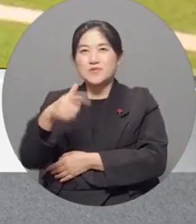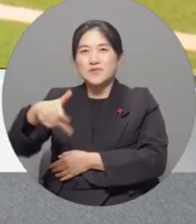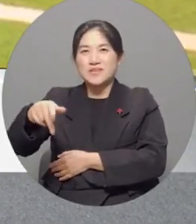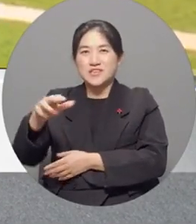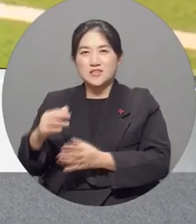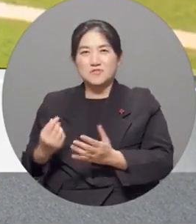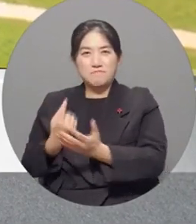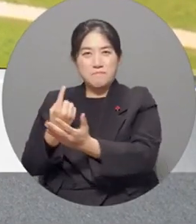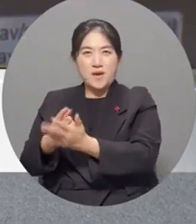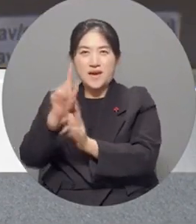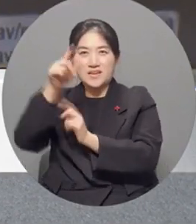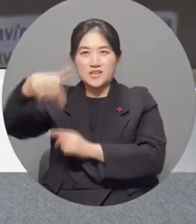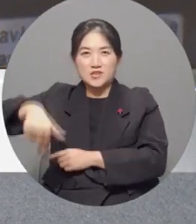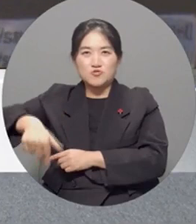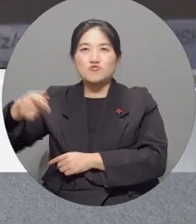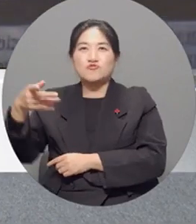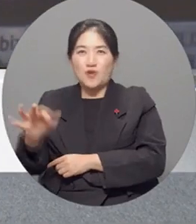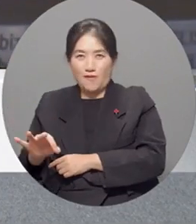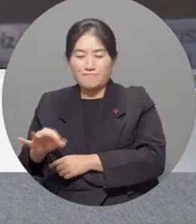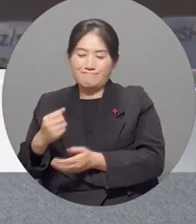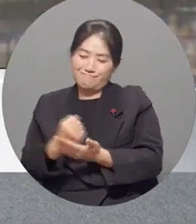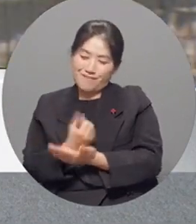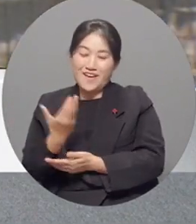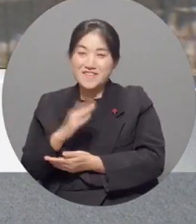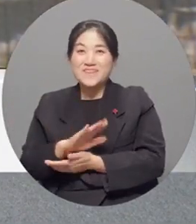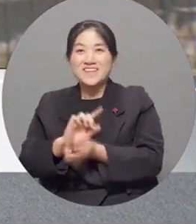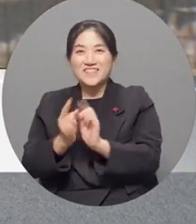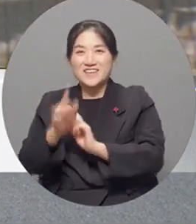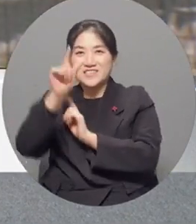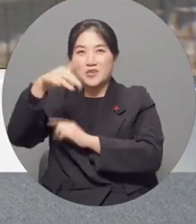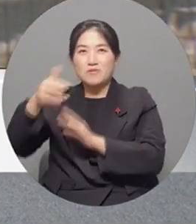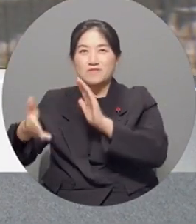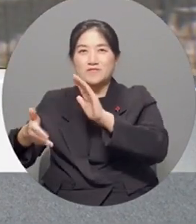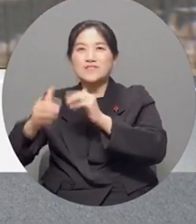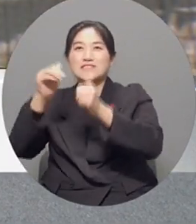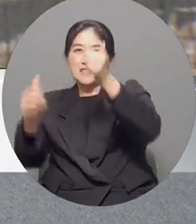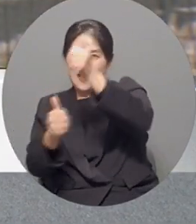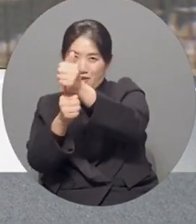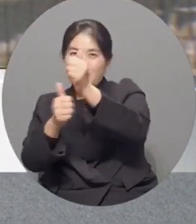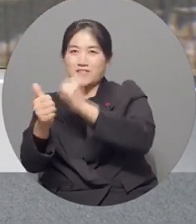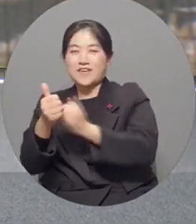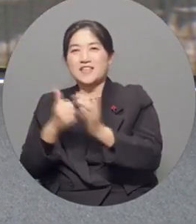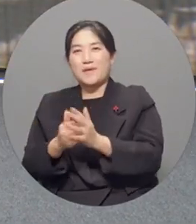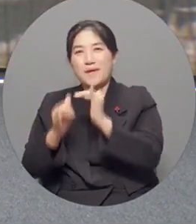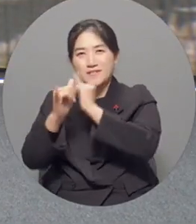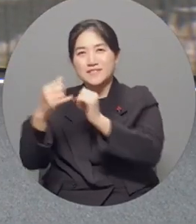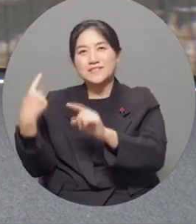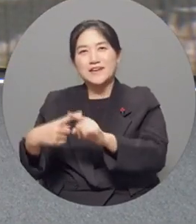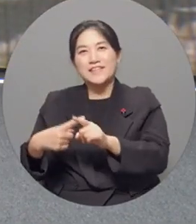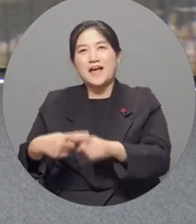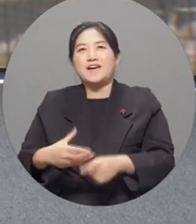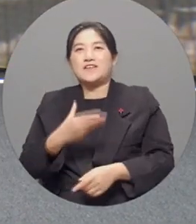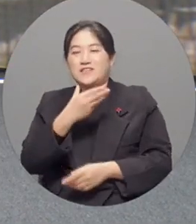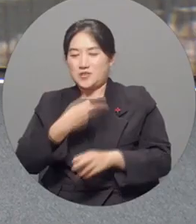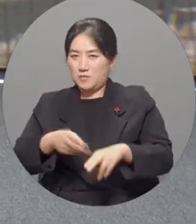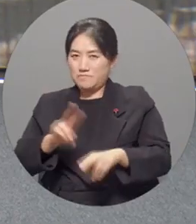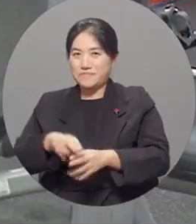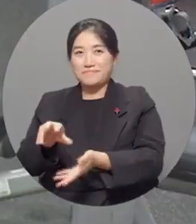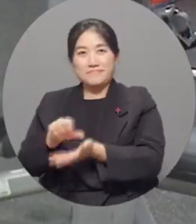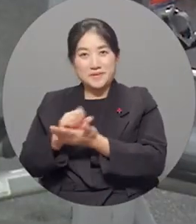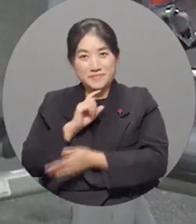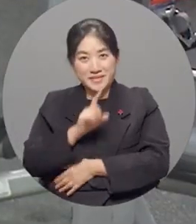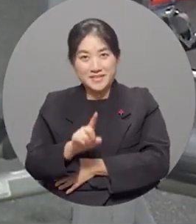선수인데요. 대신 이정후 후계자로 지목을 받으면서 우승 못지않은 선물을 얻었다네요. 이명록 기자입니다.